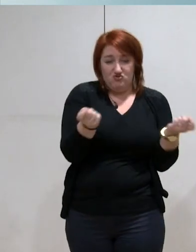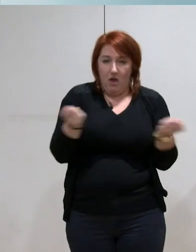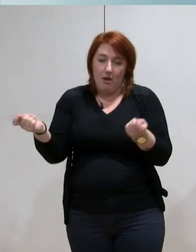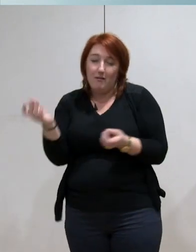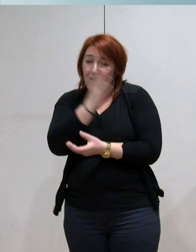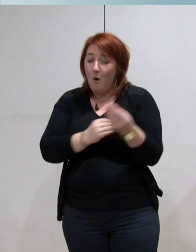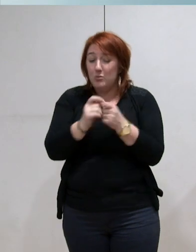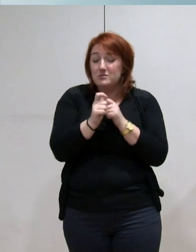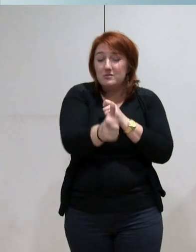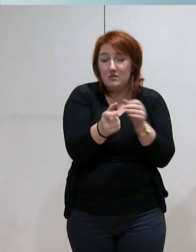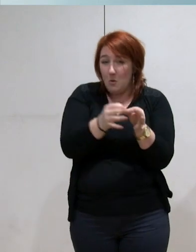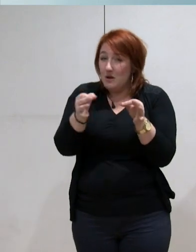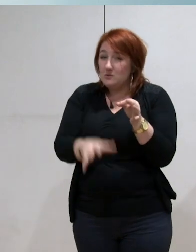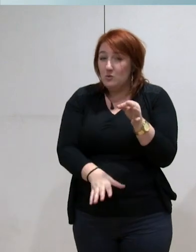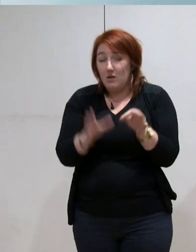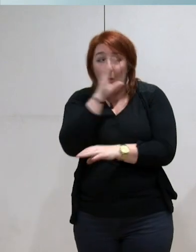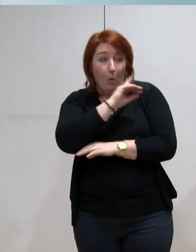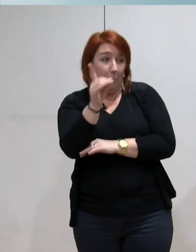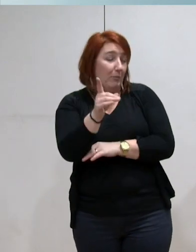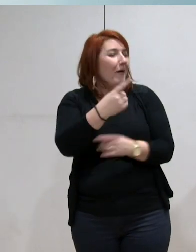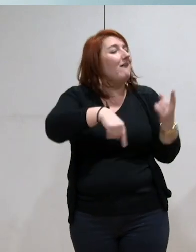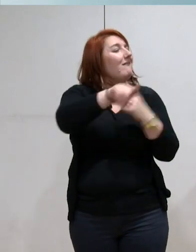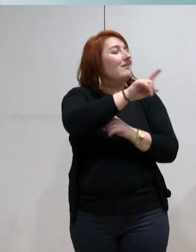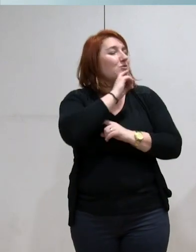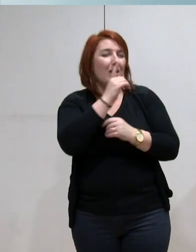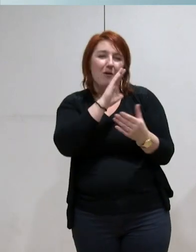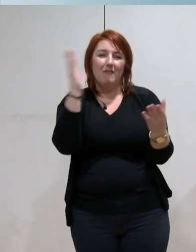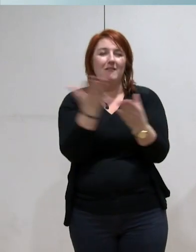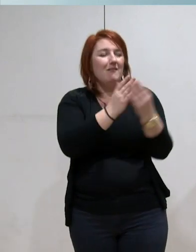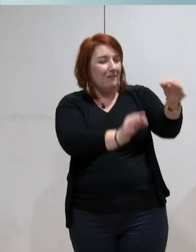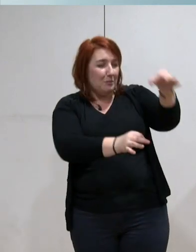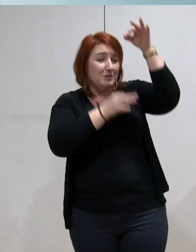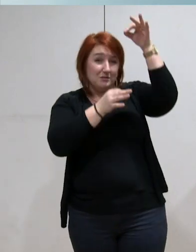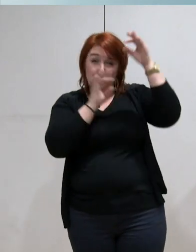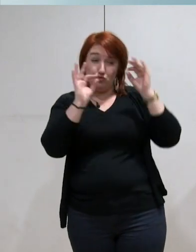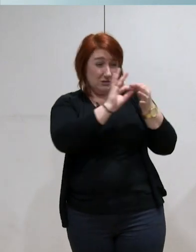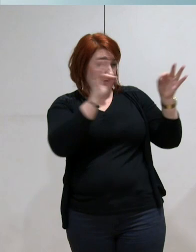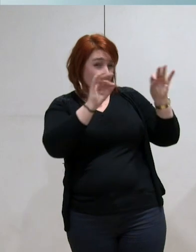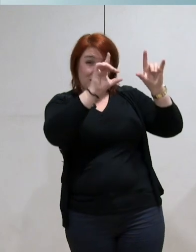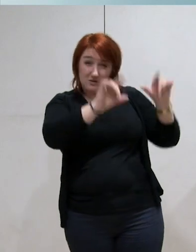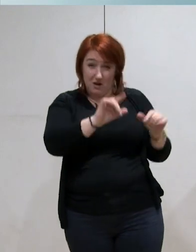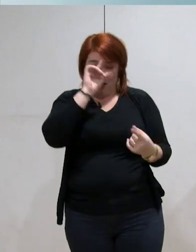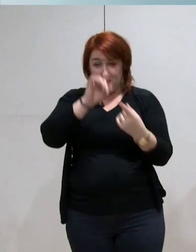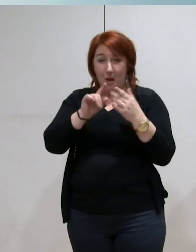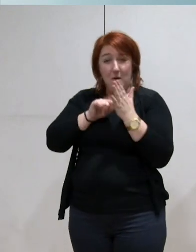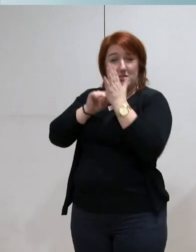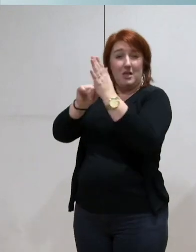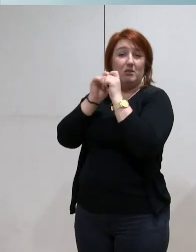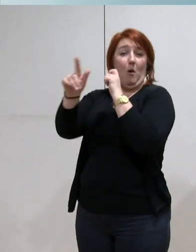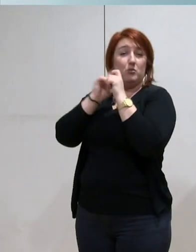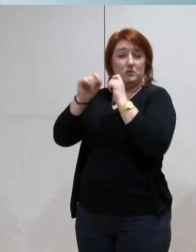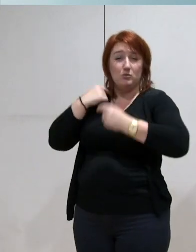produit et votre document de présentation fait même référence à cet en cours de dette en page